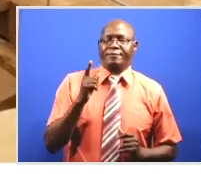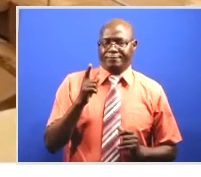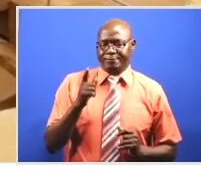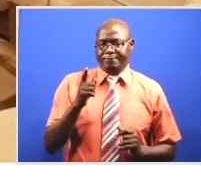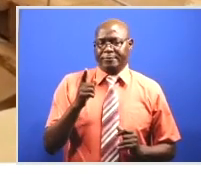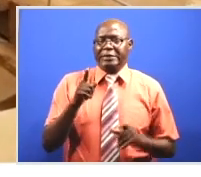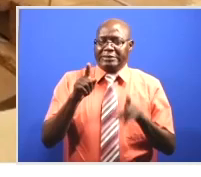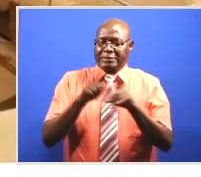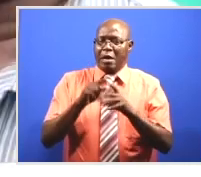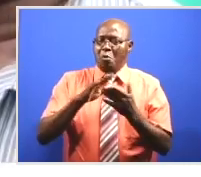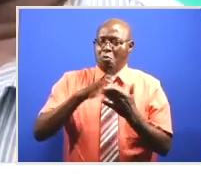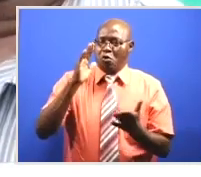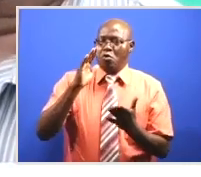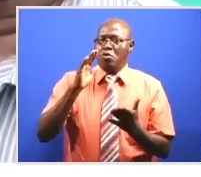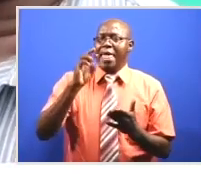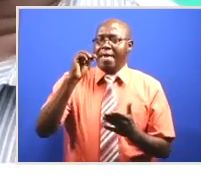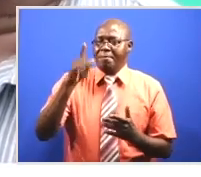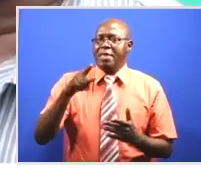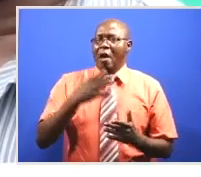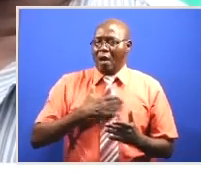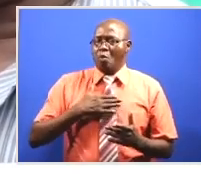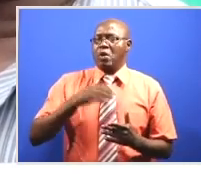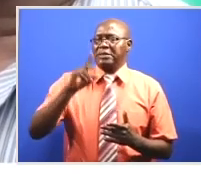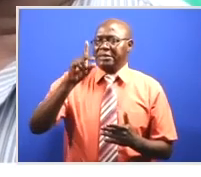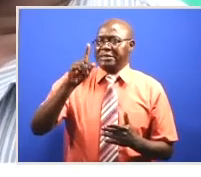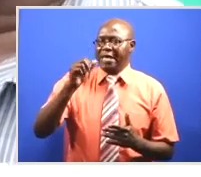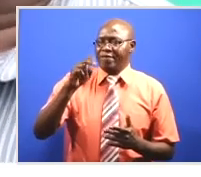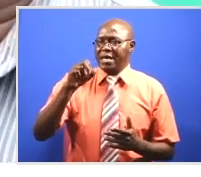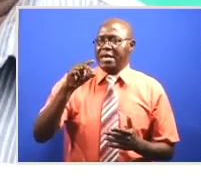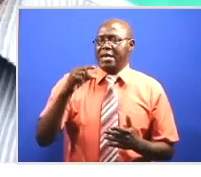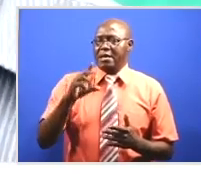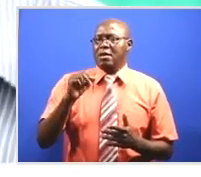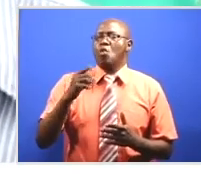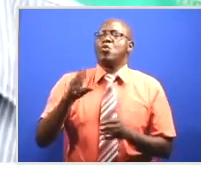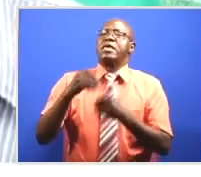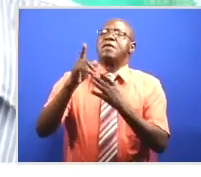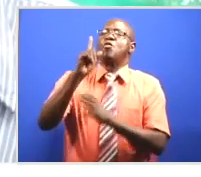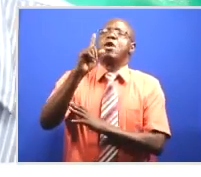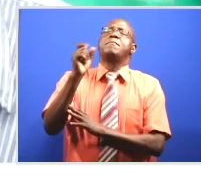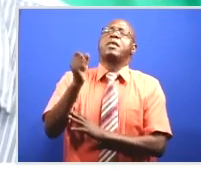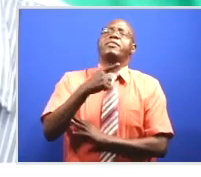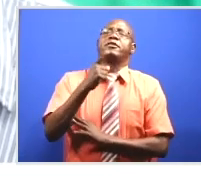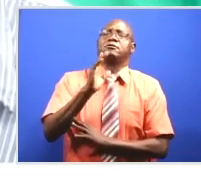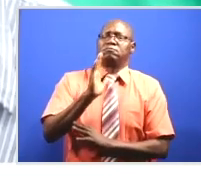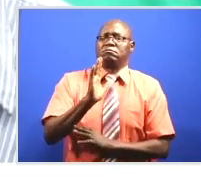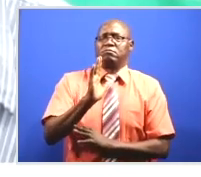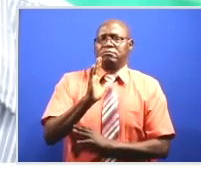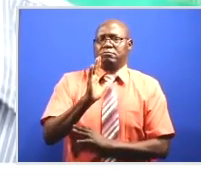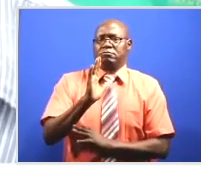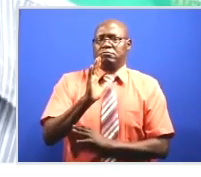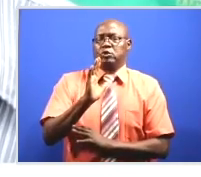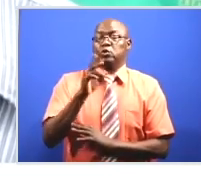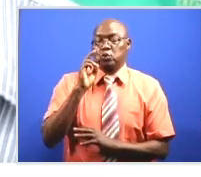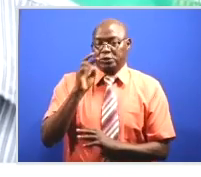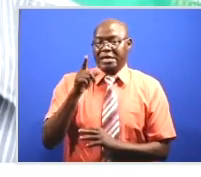mbunge wetu David Omuchieng, tunakuambia ya kwamba tunakupatia mwezi moja ili tuone kama